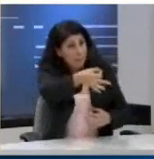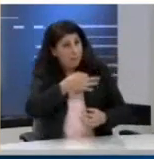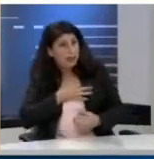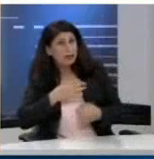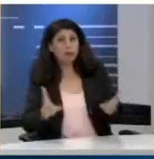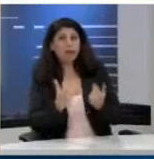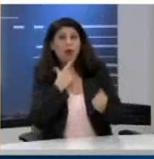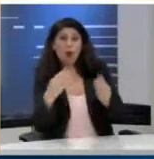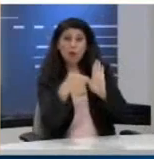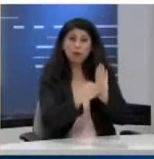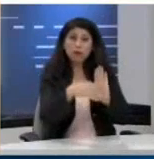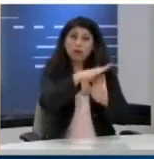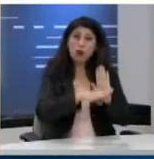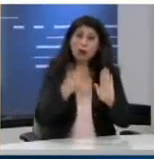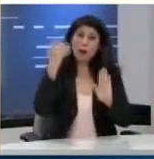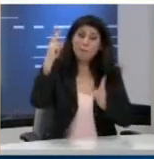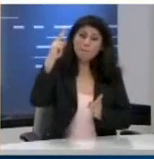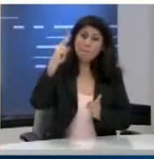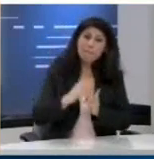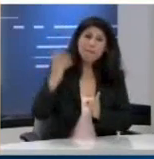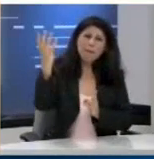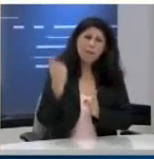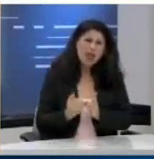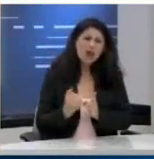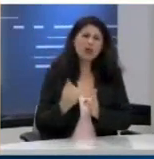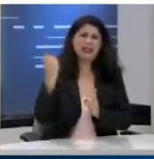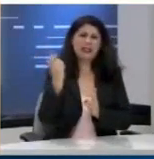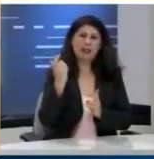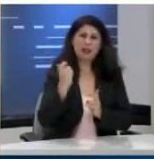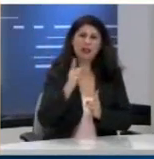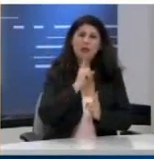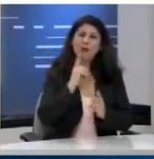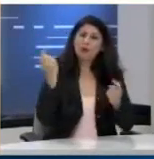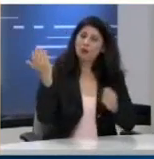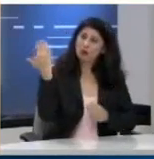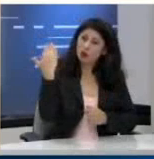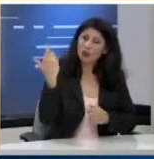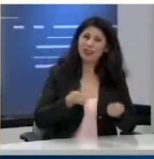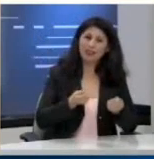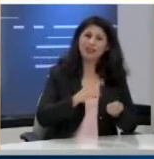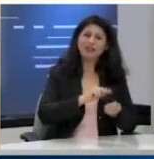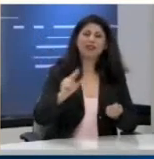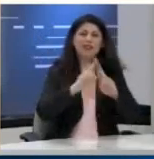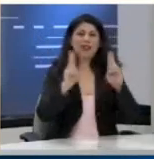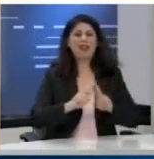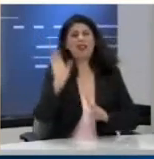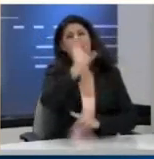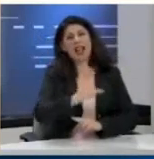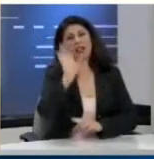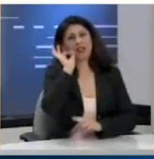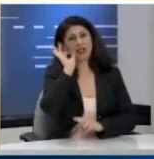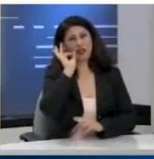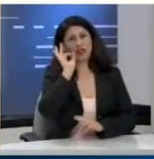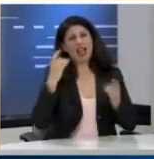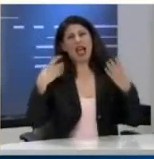έχουμε εντάξει στο πρόγραμμά μας τη μείωση των συντάξεων. Όπως κάνατε τότε, έτσι κάνατε και στη Διεθνή Έκθεση Θεσσαλονίκης με το αφορολόγητο. Πήγατε στη